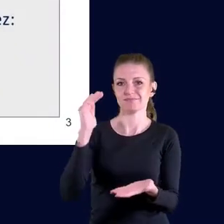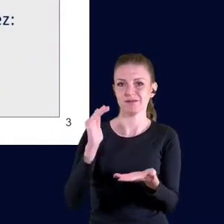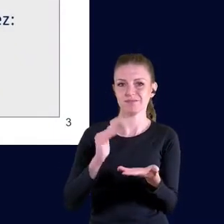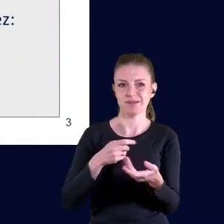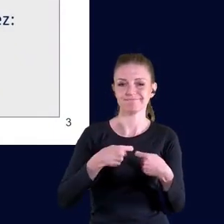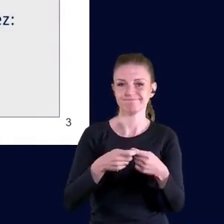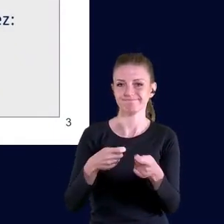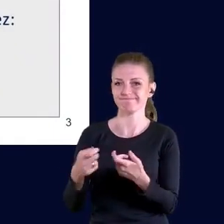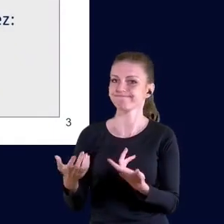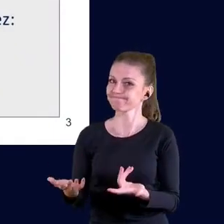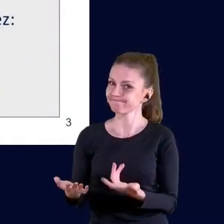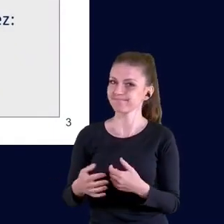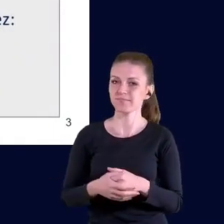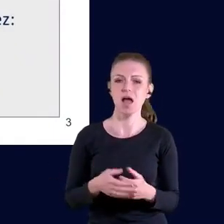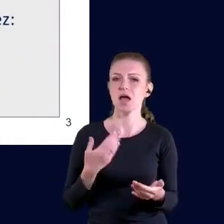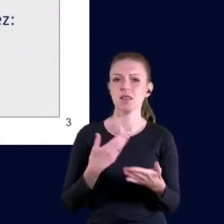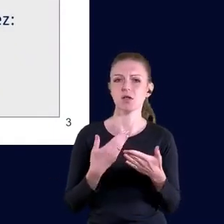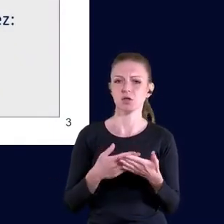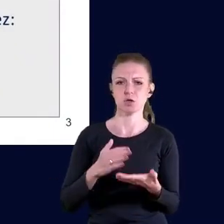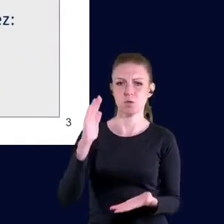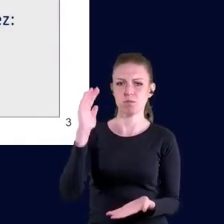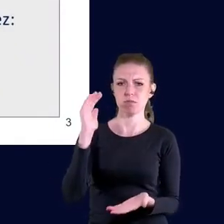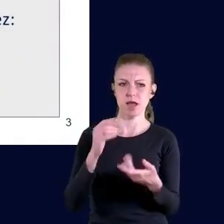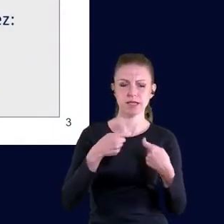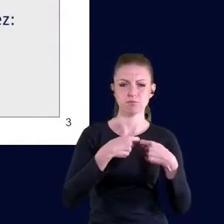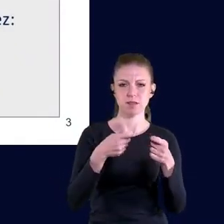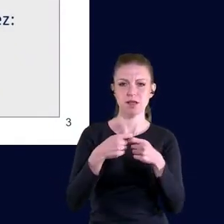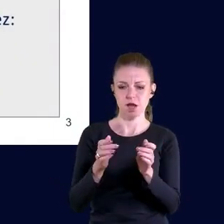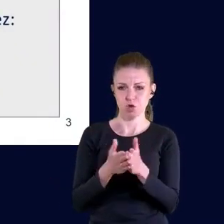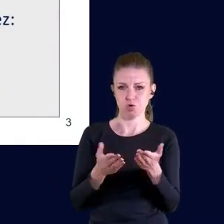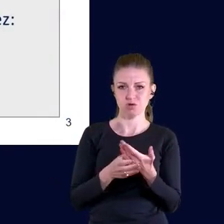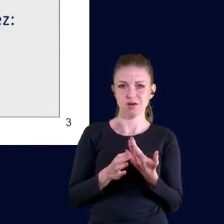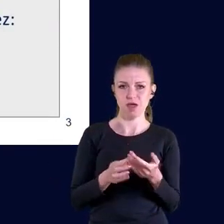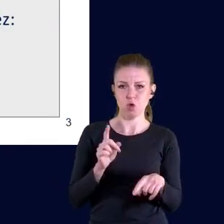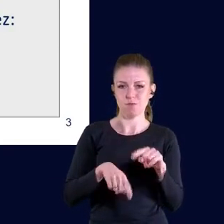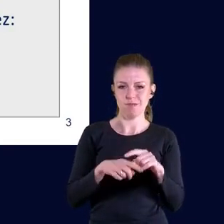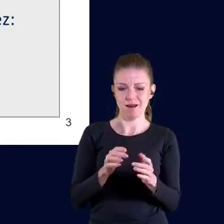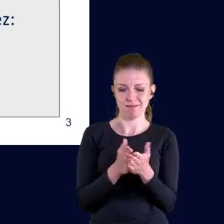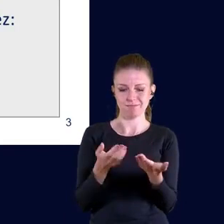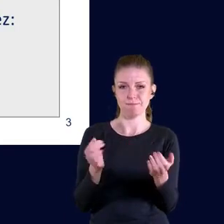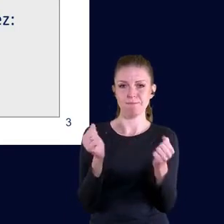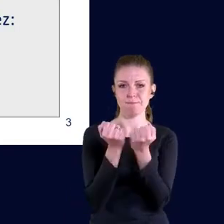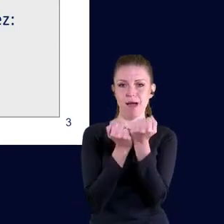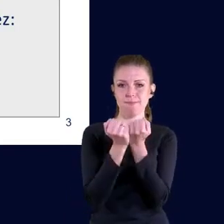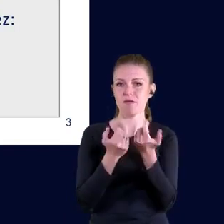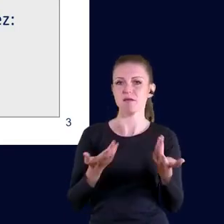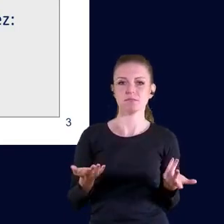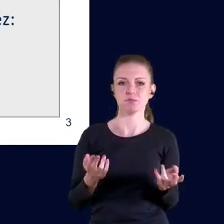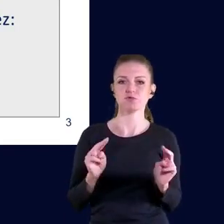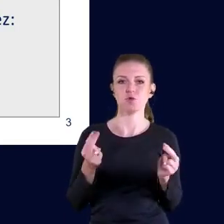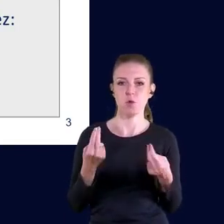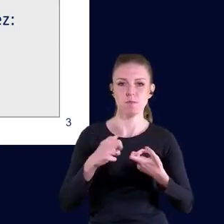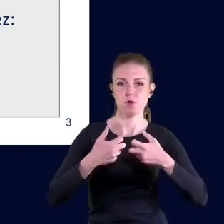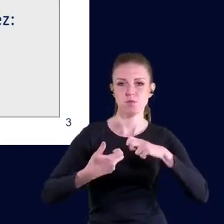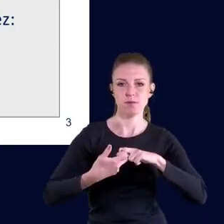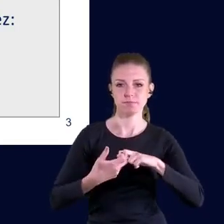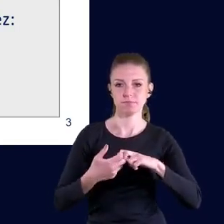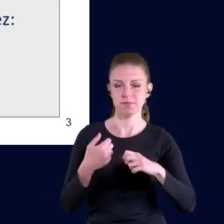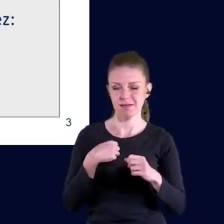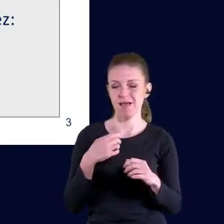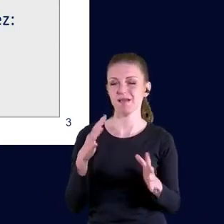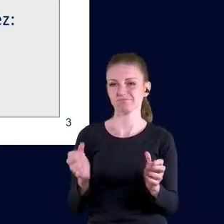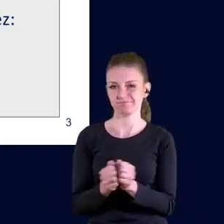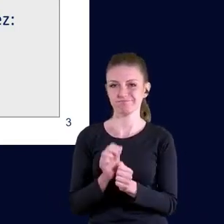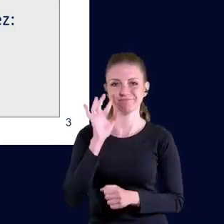Skąd się bierze Ten spadek podręczników spadek sprzedaży podręczników tradycyjnych ja zidentyfikował 3 wzajemnie powiązane